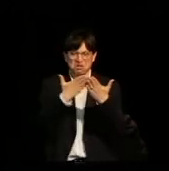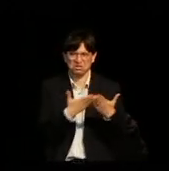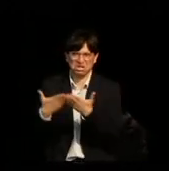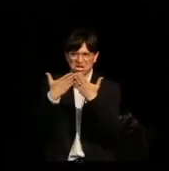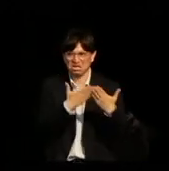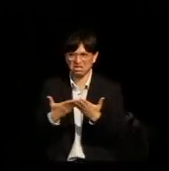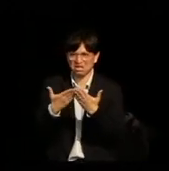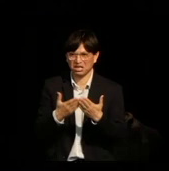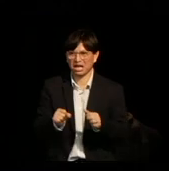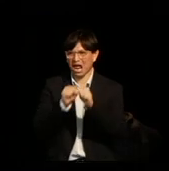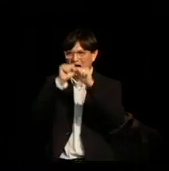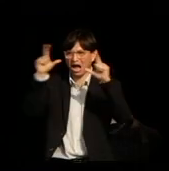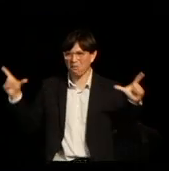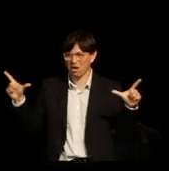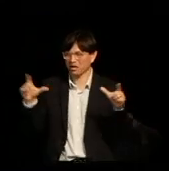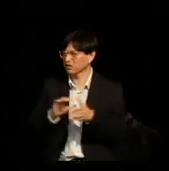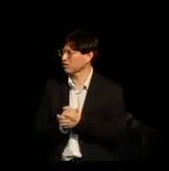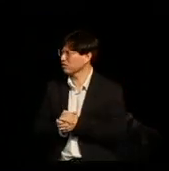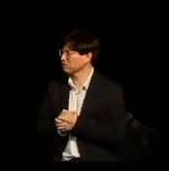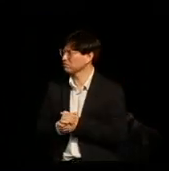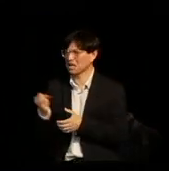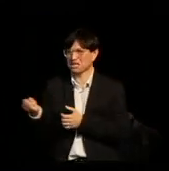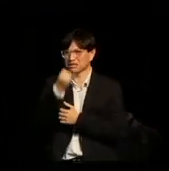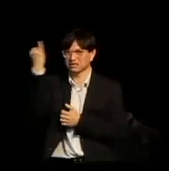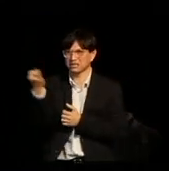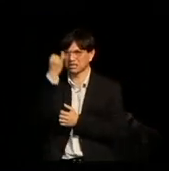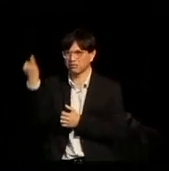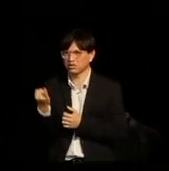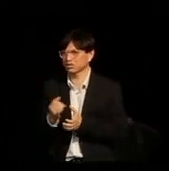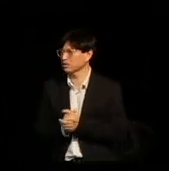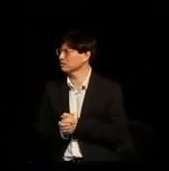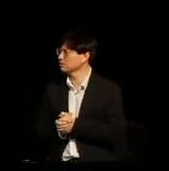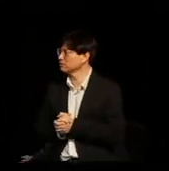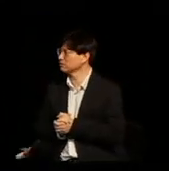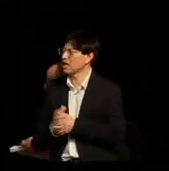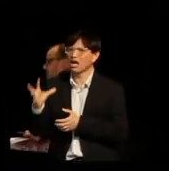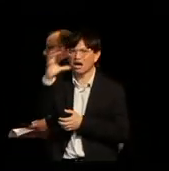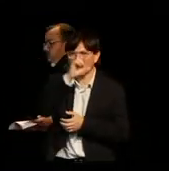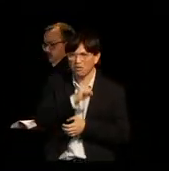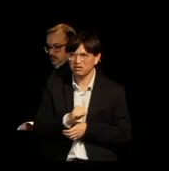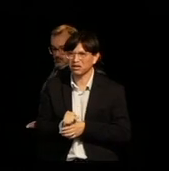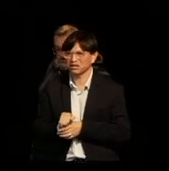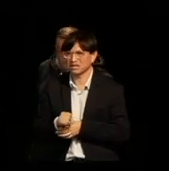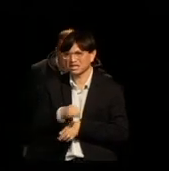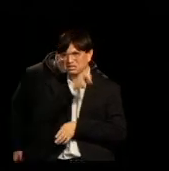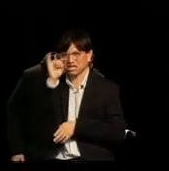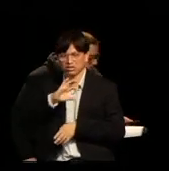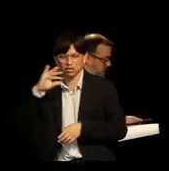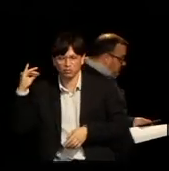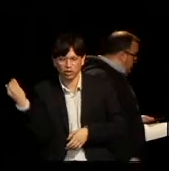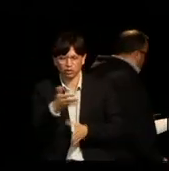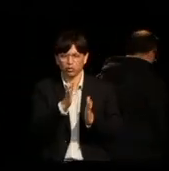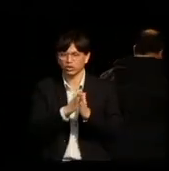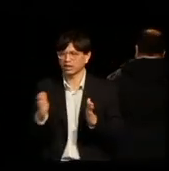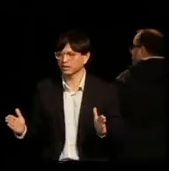un link aperto quindi la fruizione è molto semplice e appunto desideriamo che sia semplice per tutti i catechisti averlo